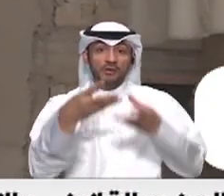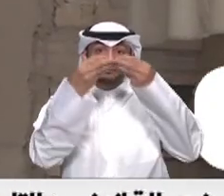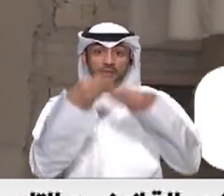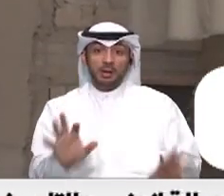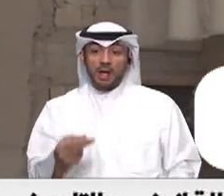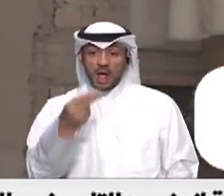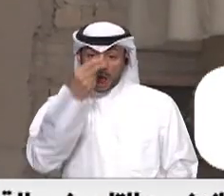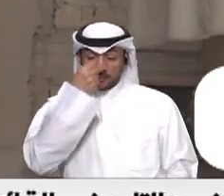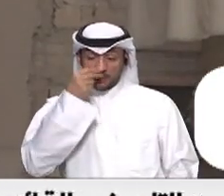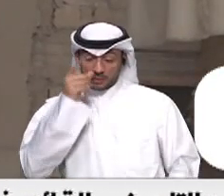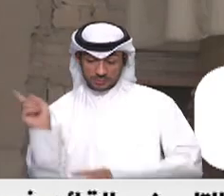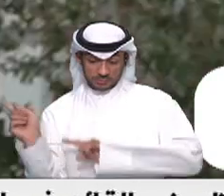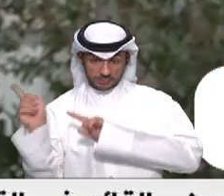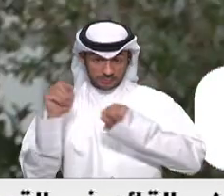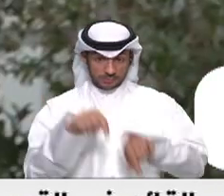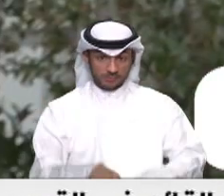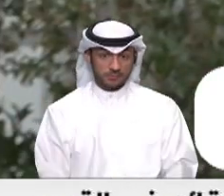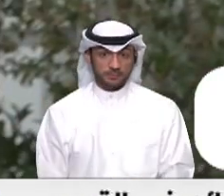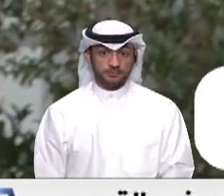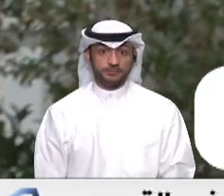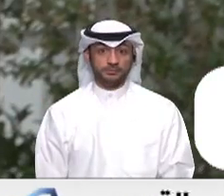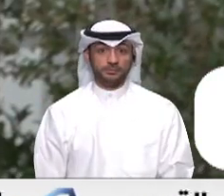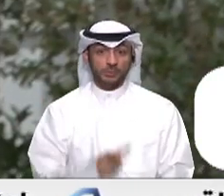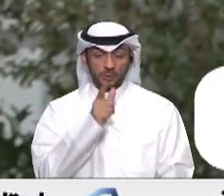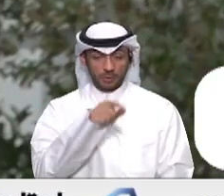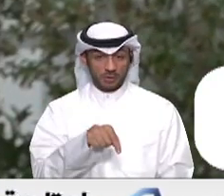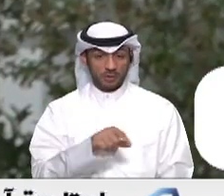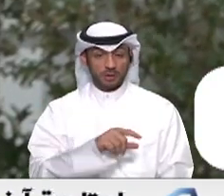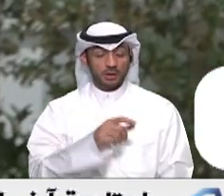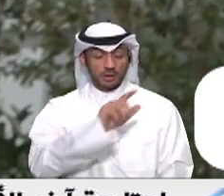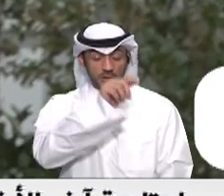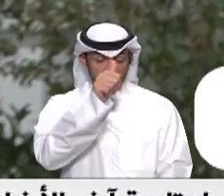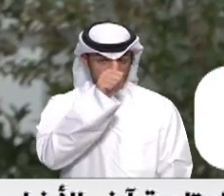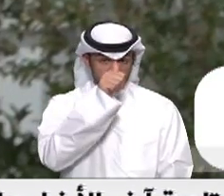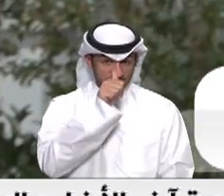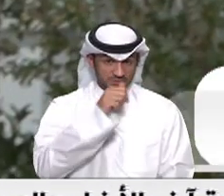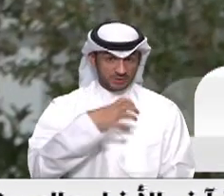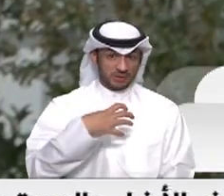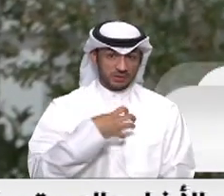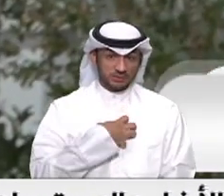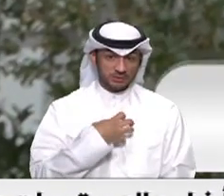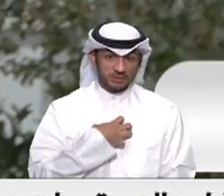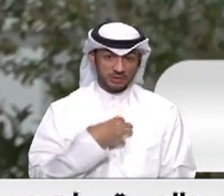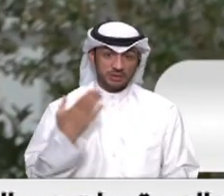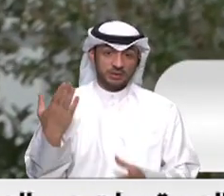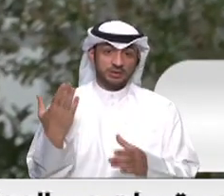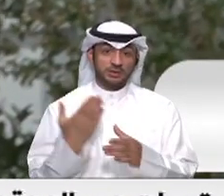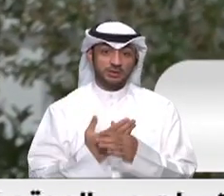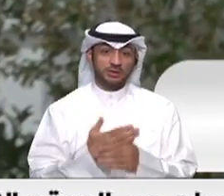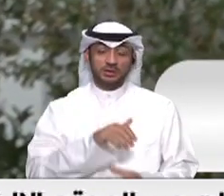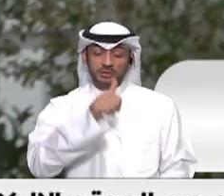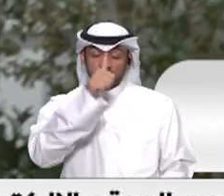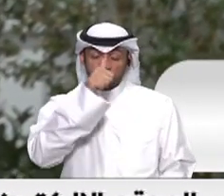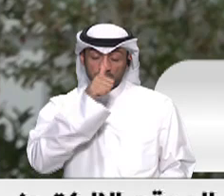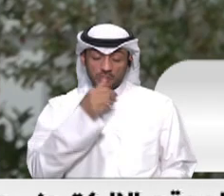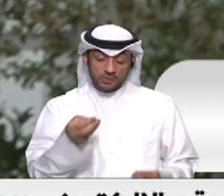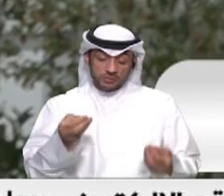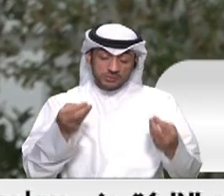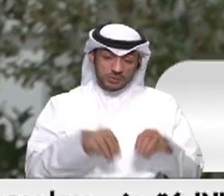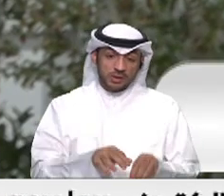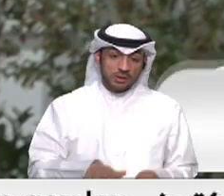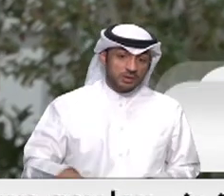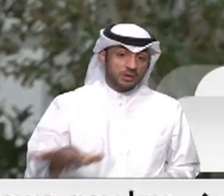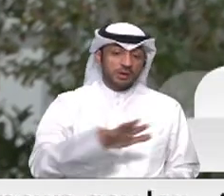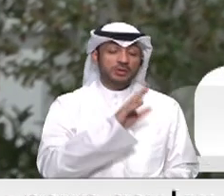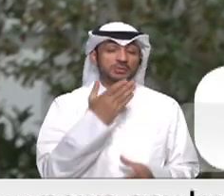الماضي. أقل شيء في يقول كلمة واحدة، مأساة، مأساوي، حزين، تعاسة، ما في